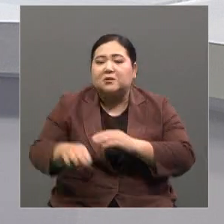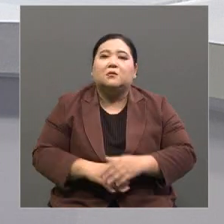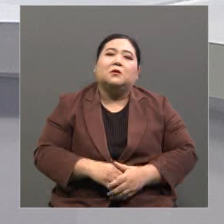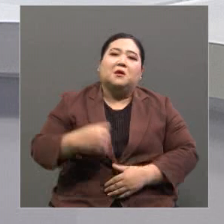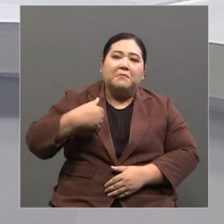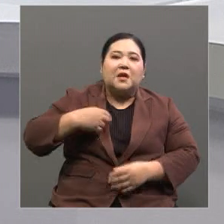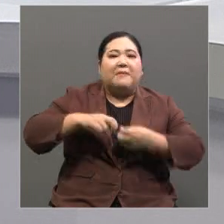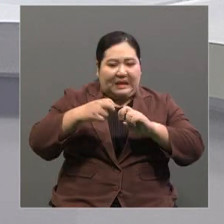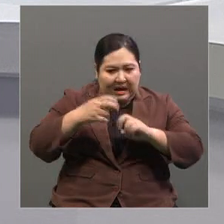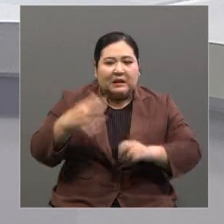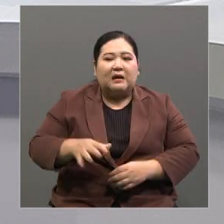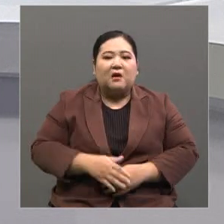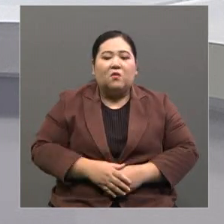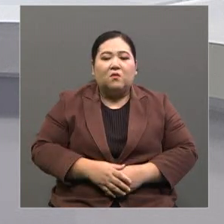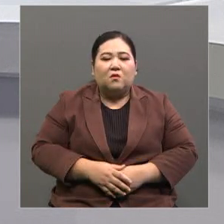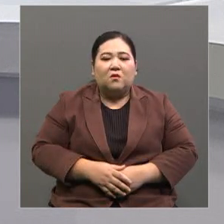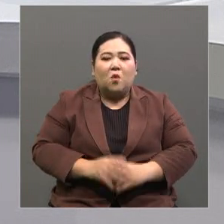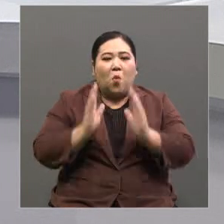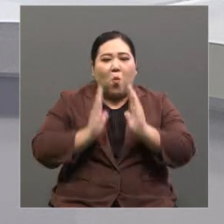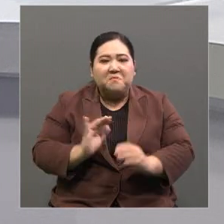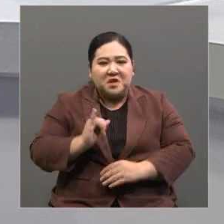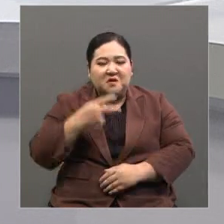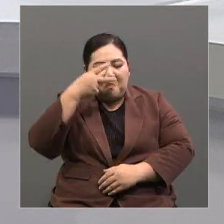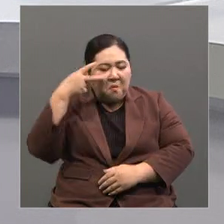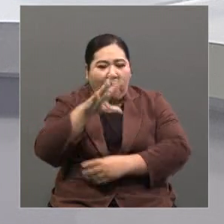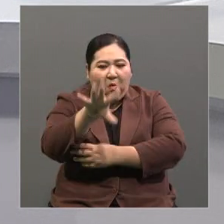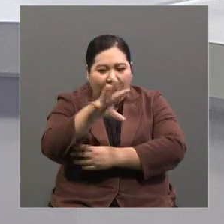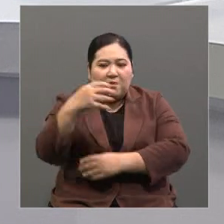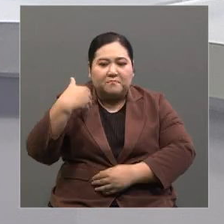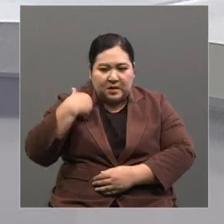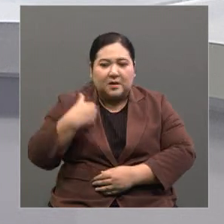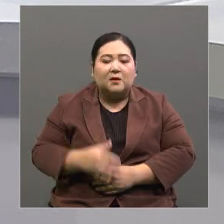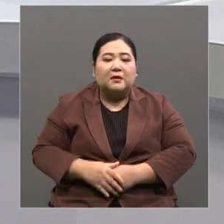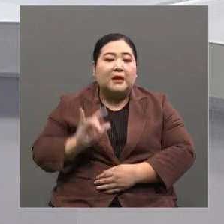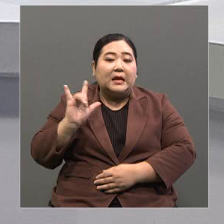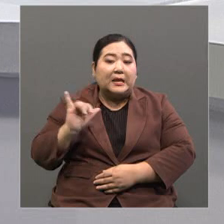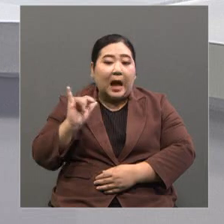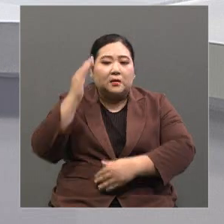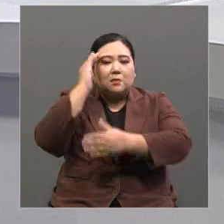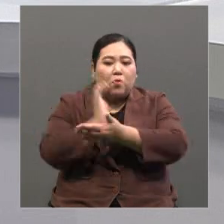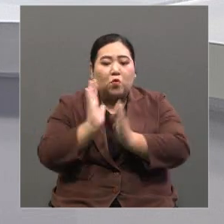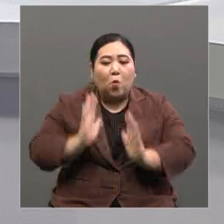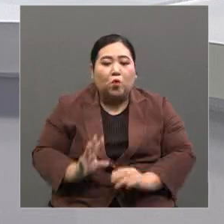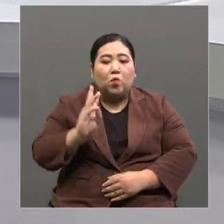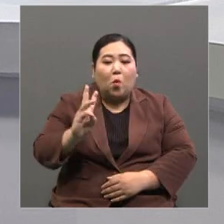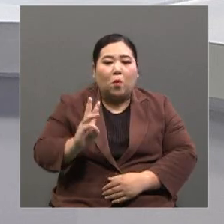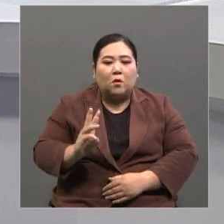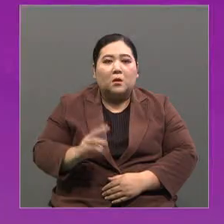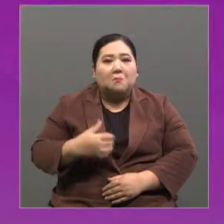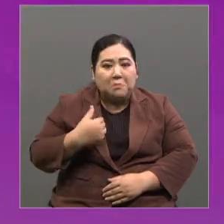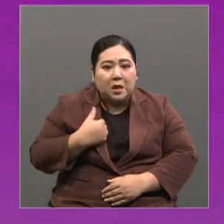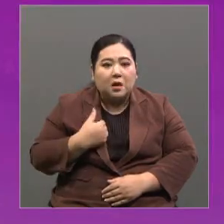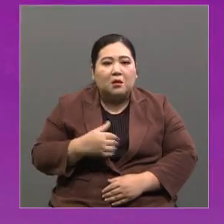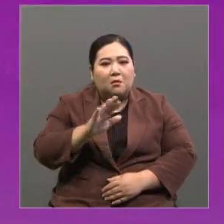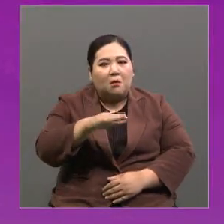ามีเรื่องมีราวแล้วนะคะมิจฉาชีพอันนี้ต้องระวังกันให้ดีเขาบอกว่ามีญาติของตำรวจทั้ง6นายค่ะถูกมิจฉาชีพเนี่ยเขาอ้างตัว